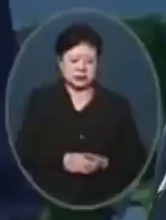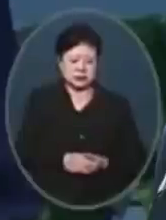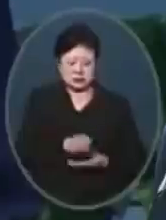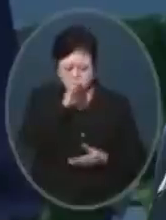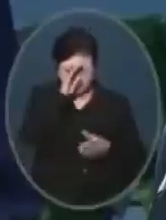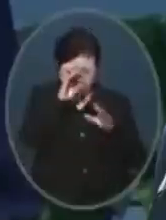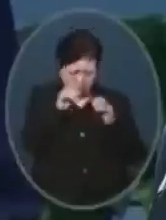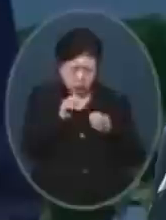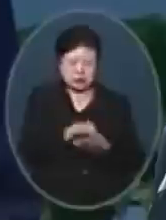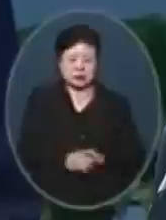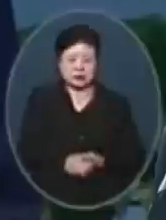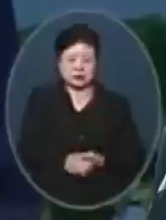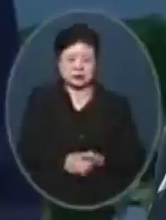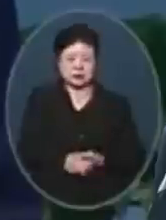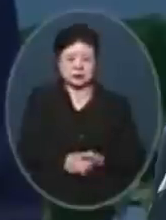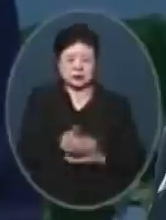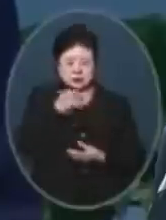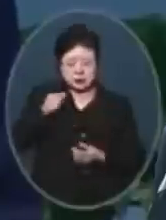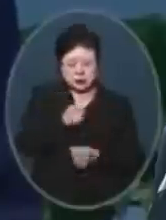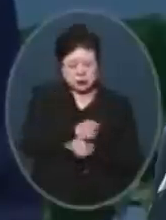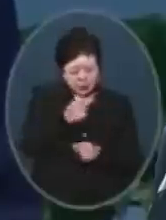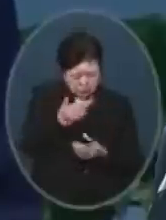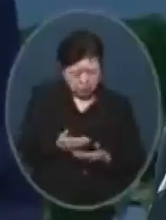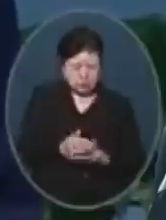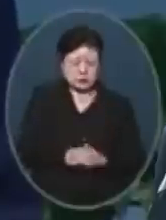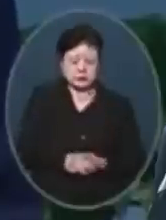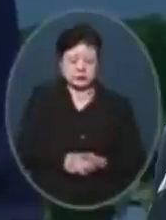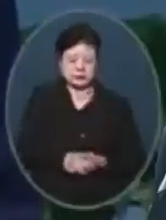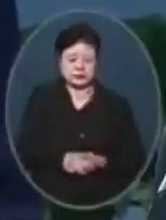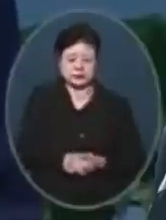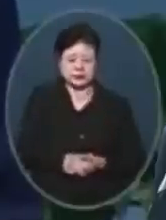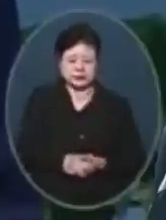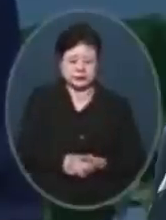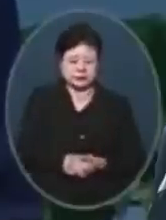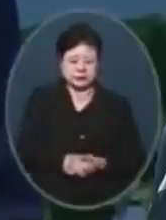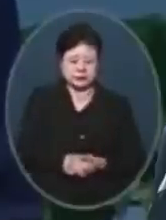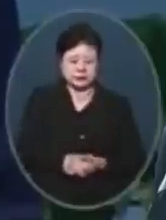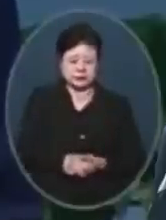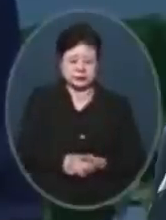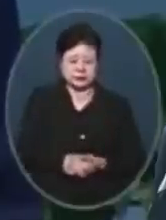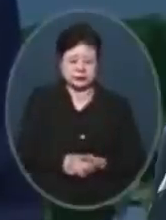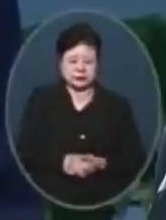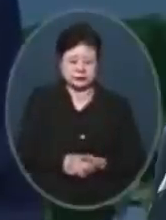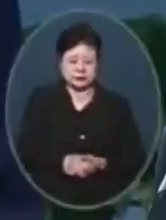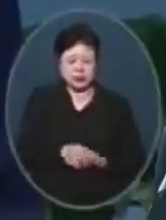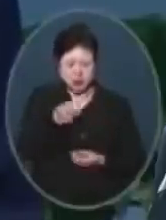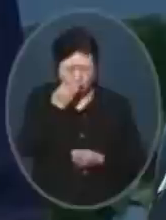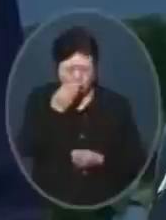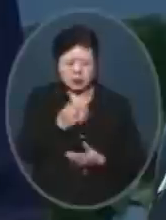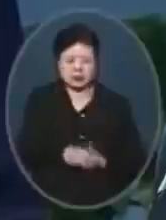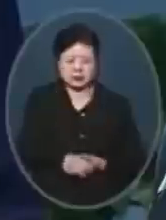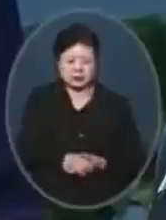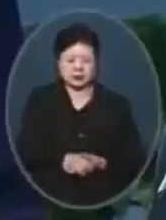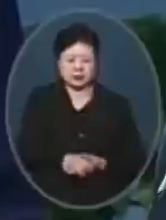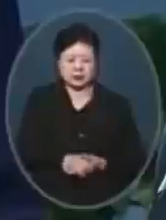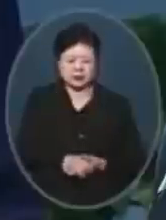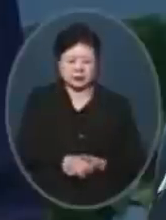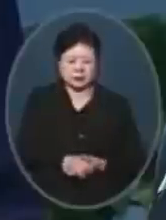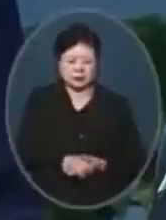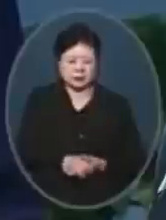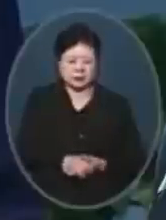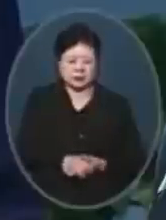병이 나고 저주에서 해방되고 거룩하게 되고